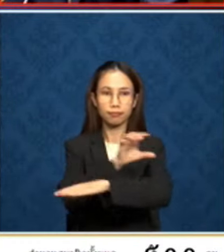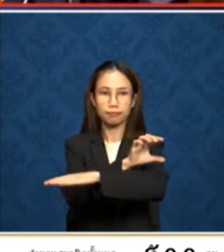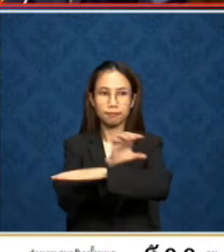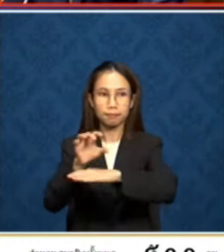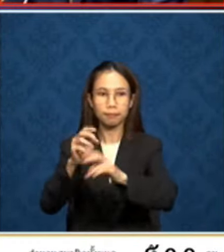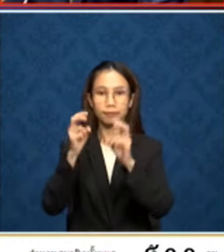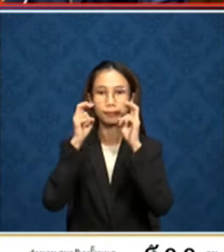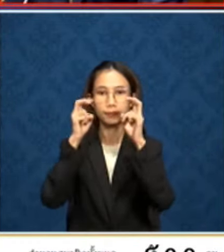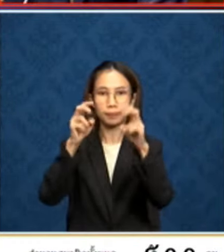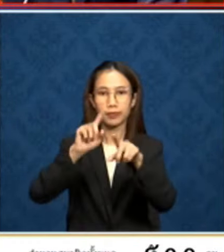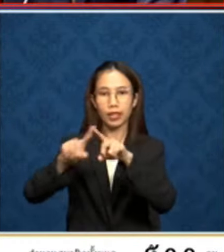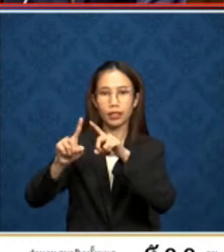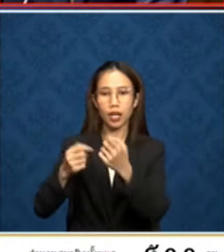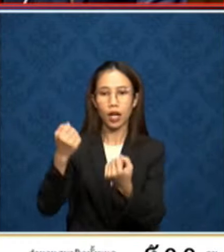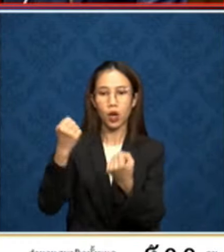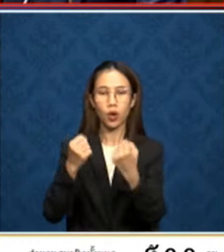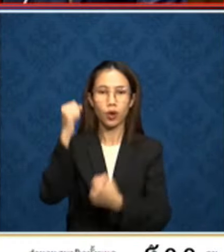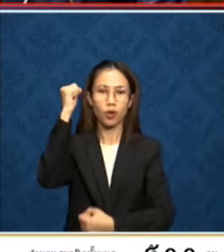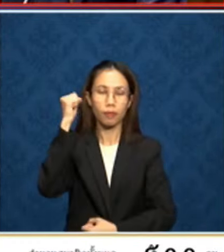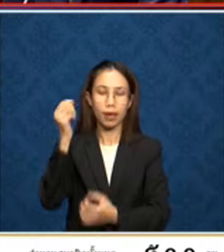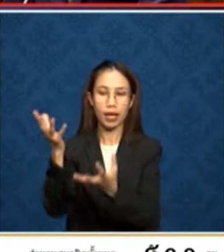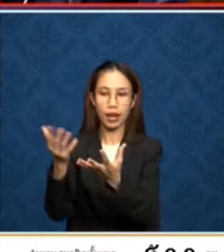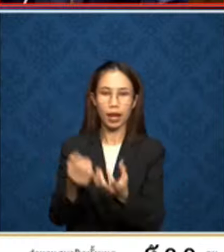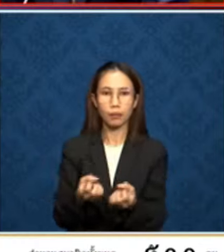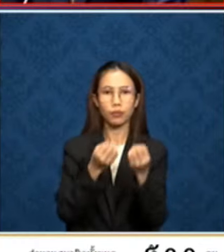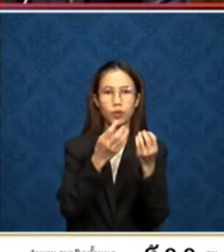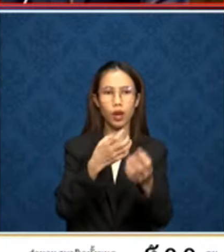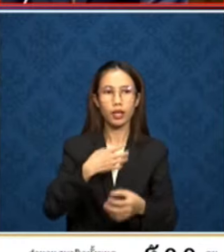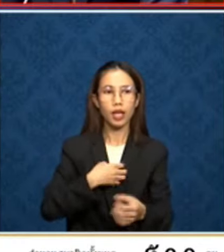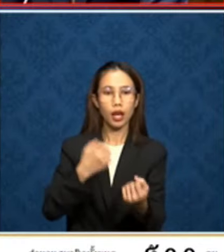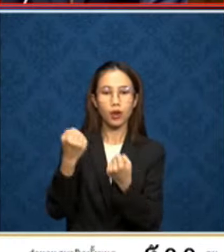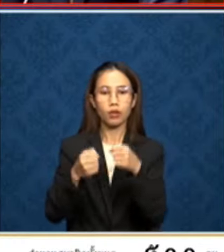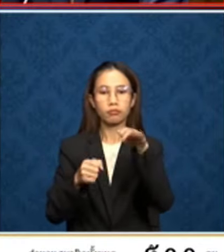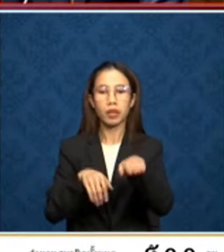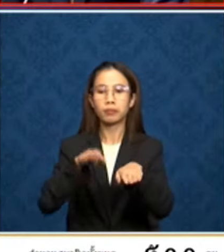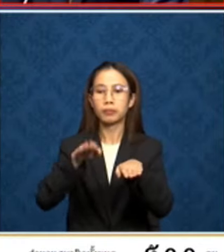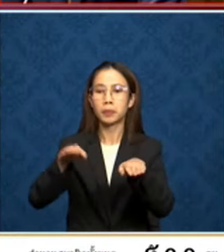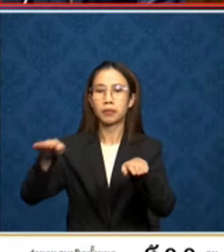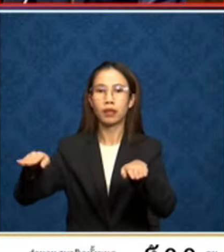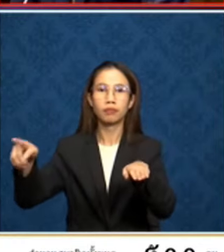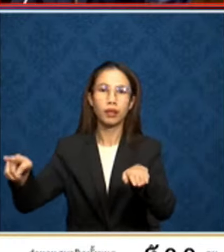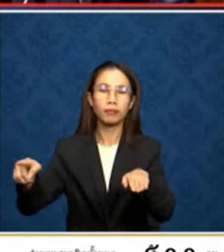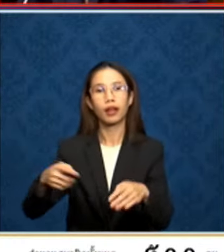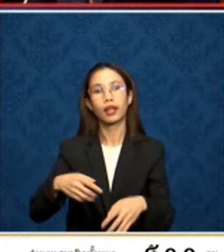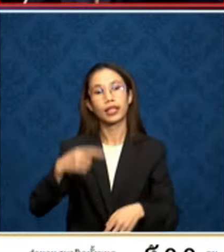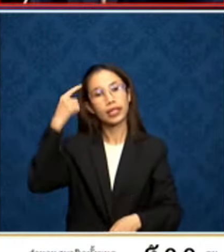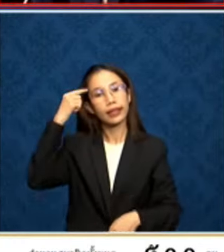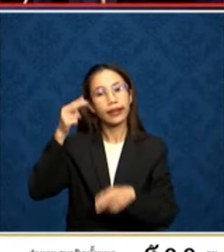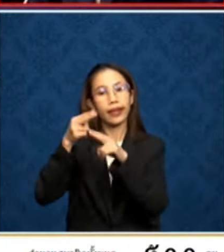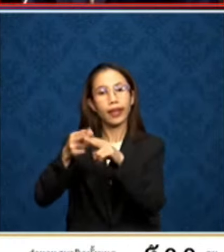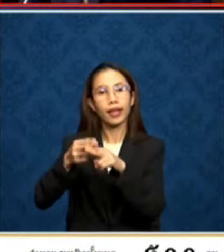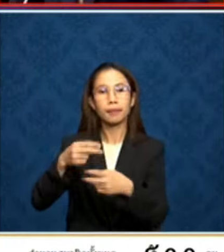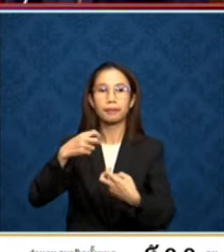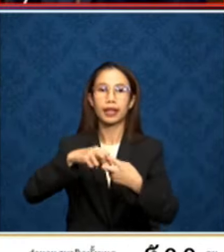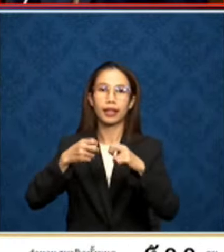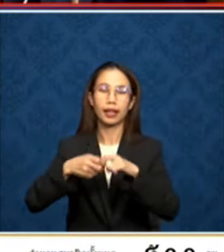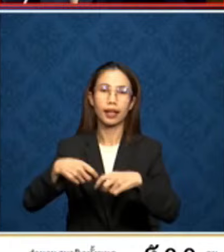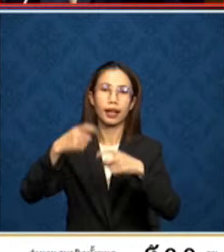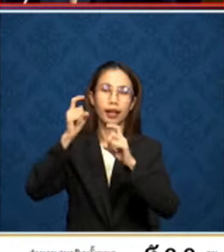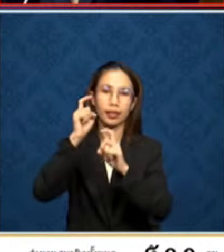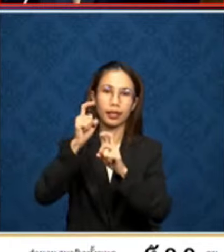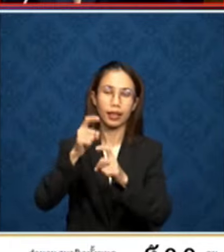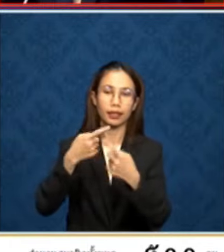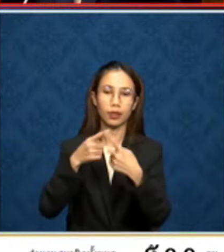ชนรถโดยสารรถรับส่งอยากจอดตรงไหนก็จอดค่ะเป็นอันตรายกับพี่น้องประชาชนขณะเดินทางอย่างมากท่าน